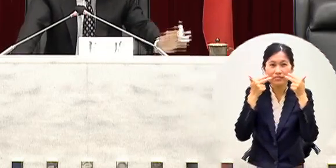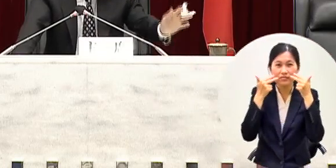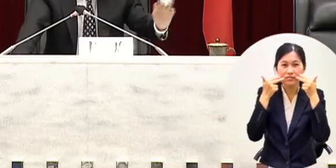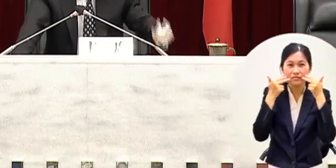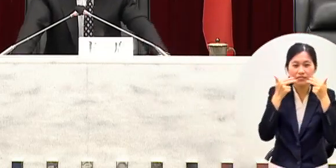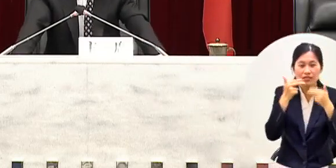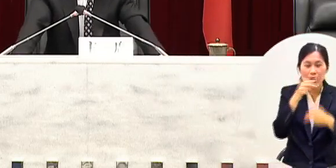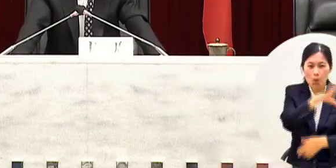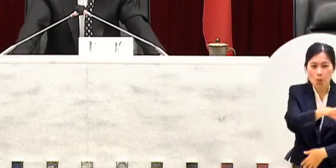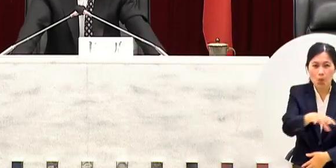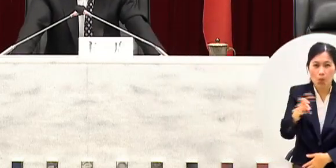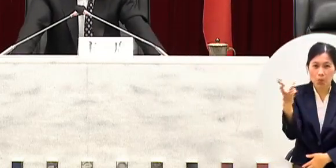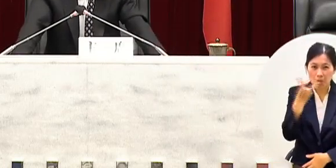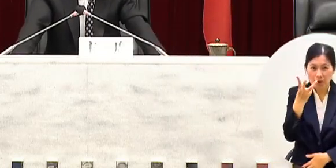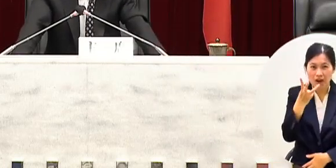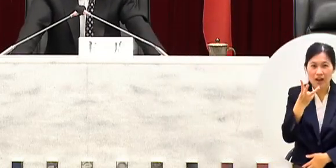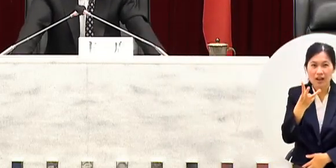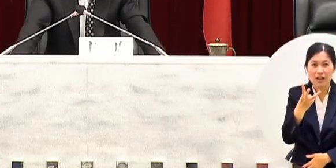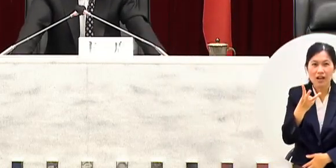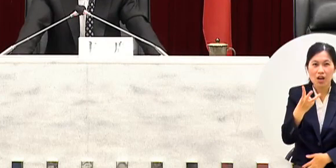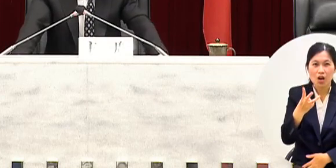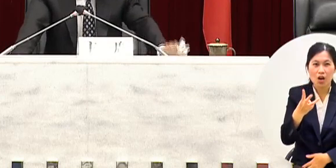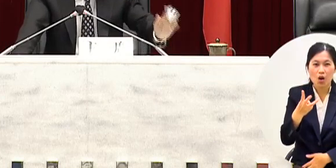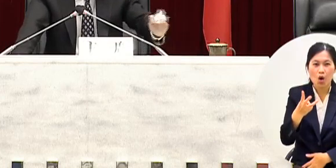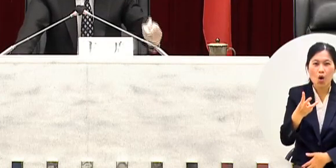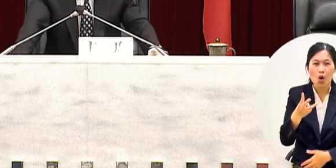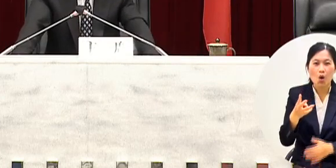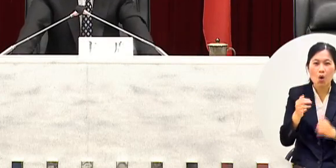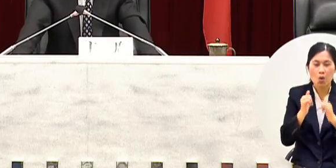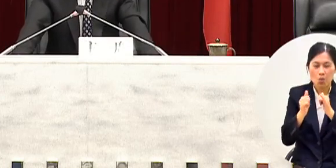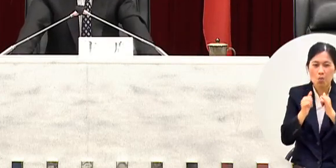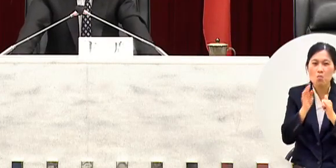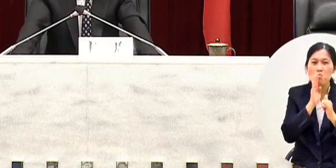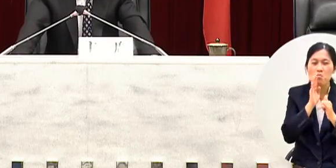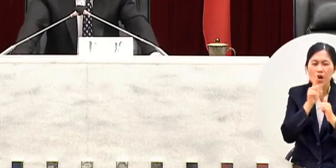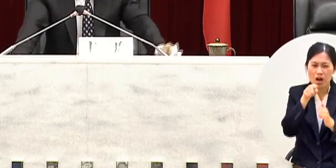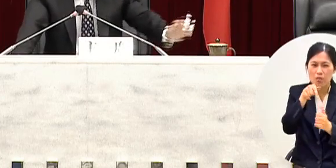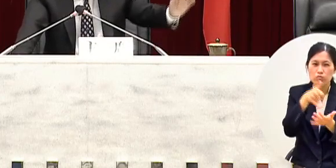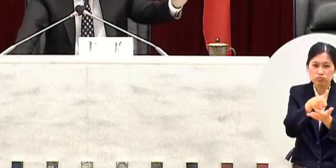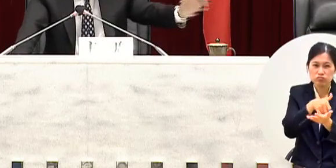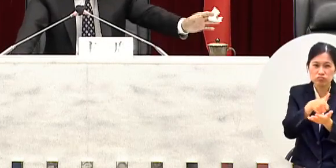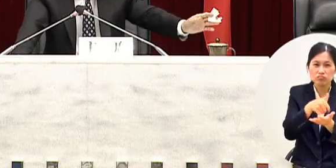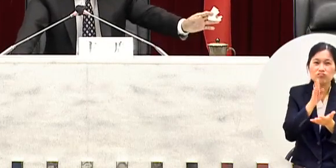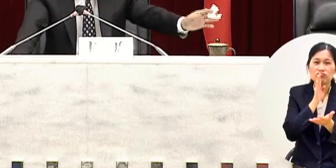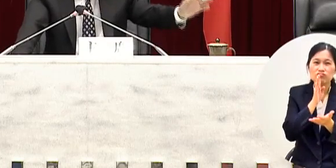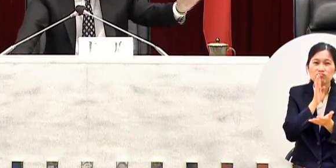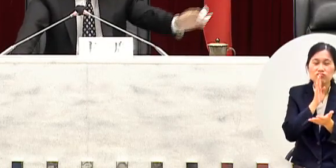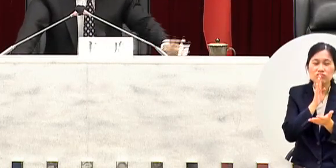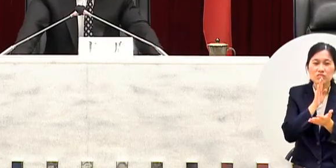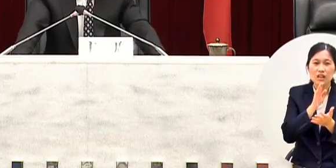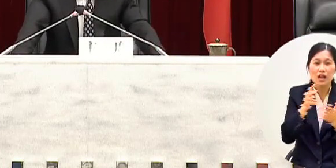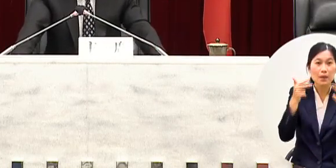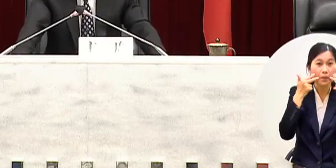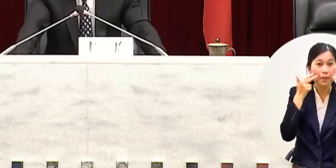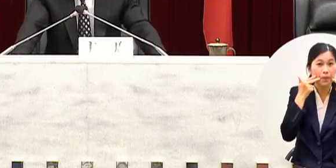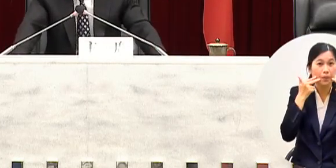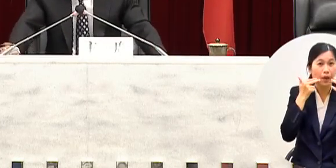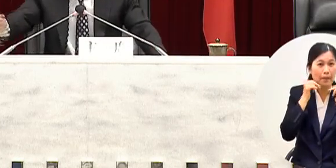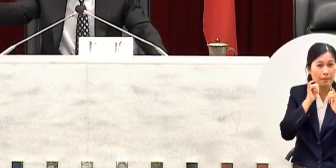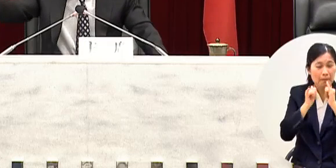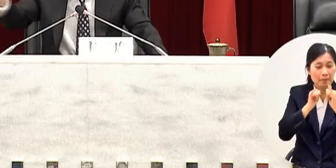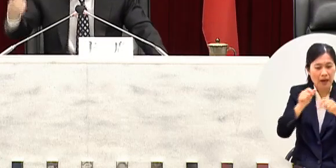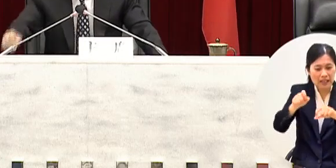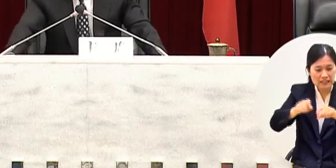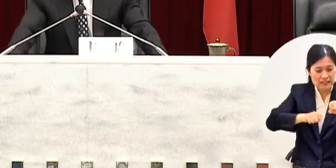好不好？谢谢。本席的总执行啊，到此结束。谢谢所有的长官，谢